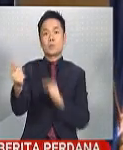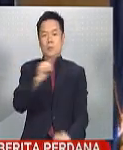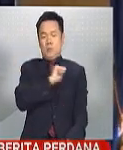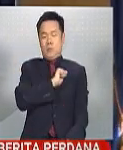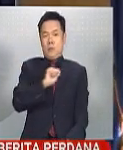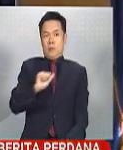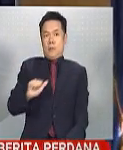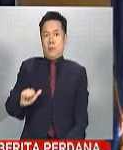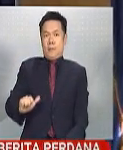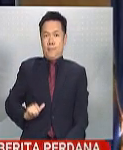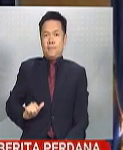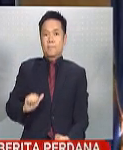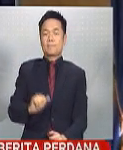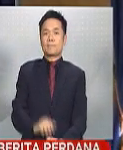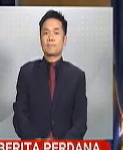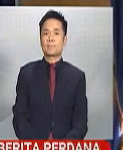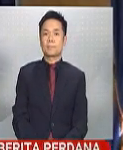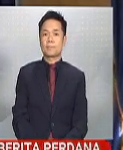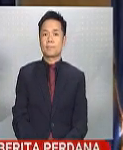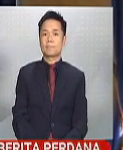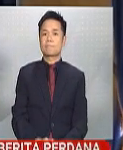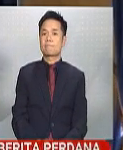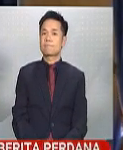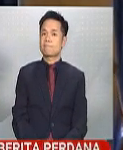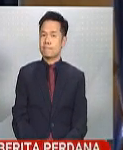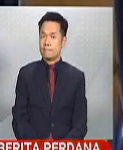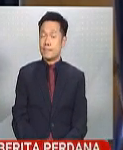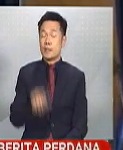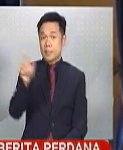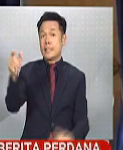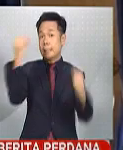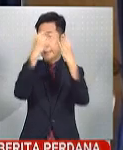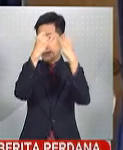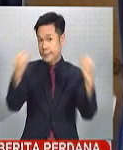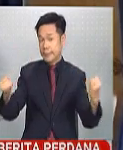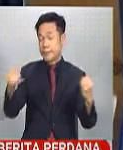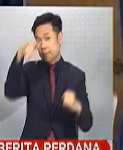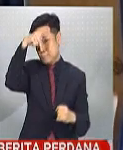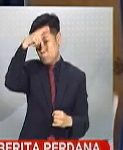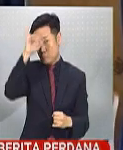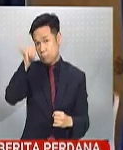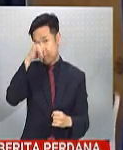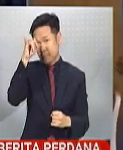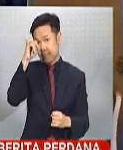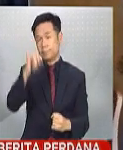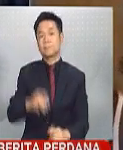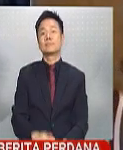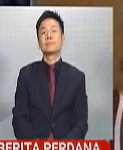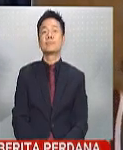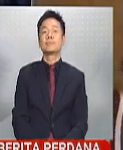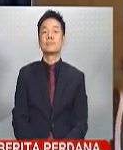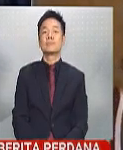Al-Sultan Abdullah Riayatuddin Al-Mustafa Billah Shah di Istana Melawati di Putrajaya.